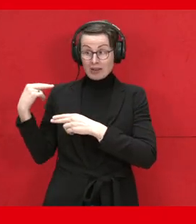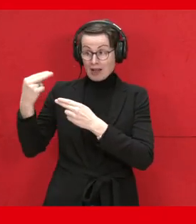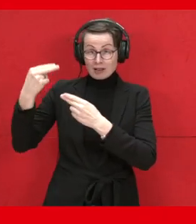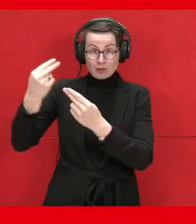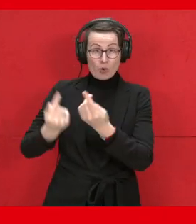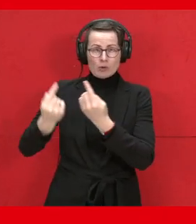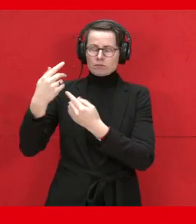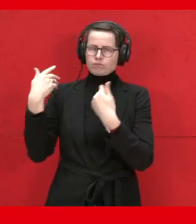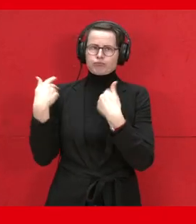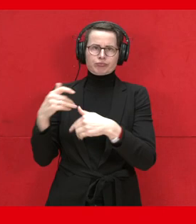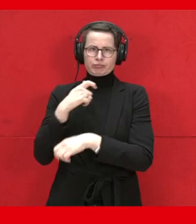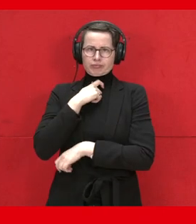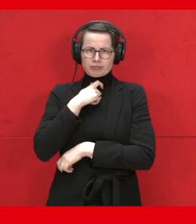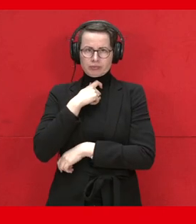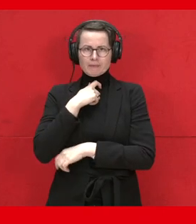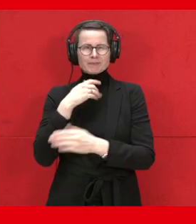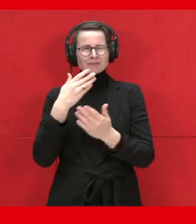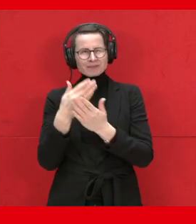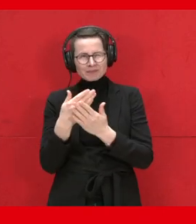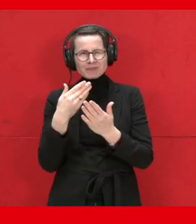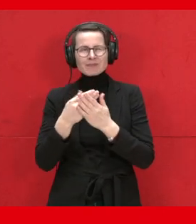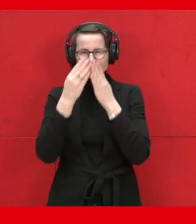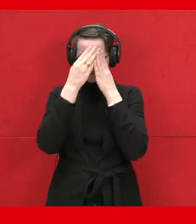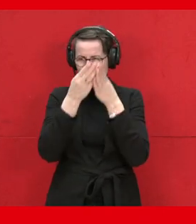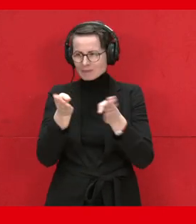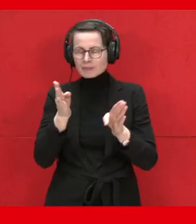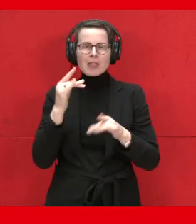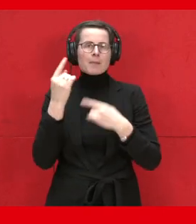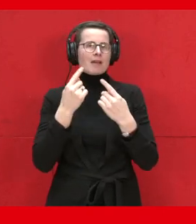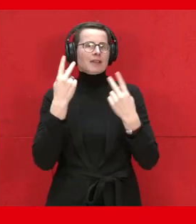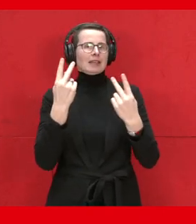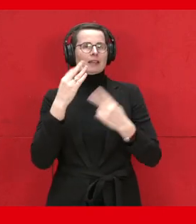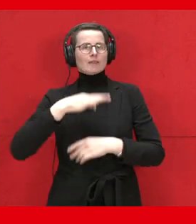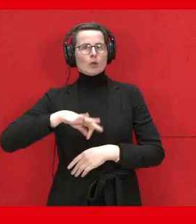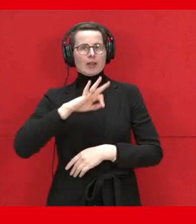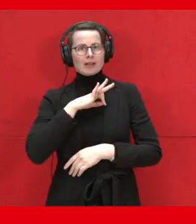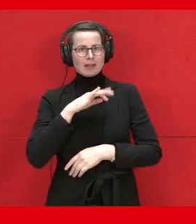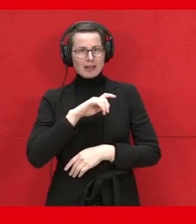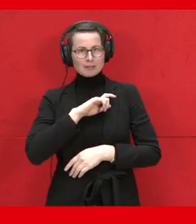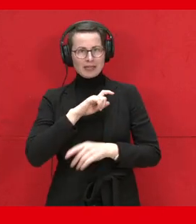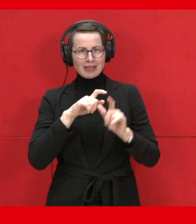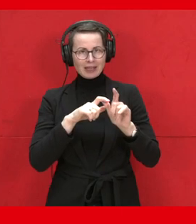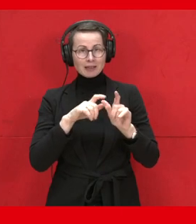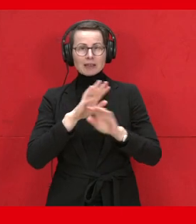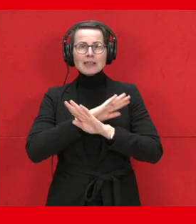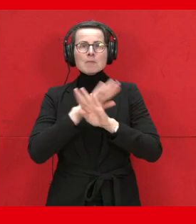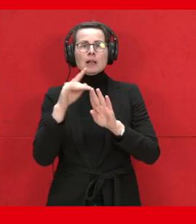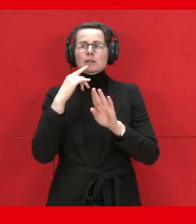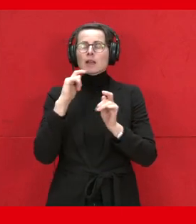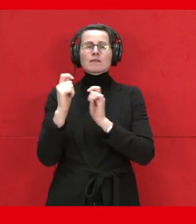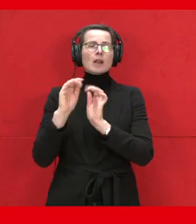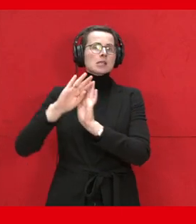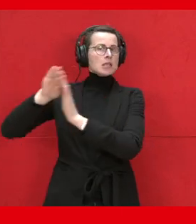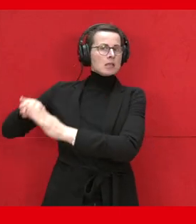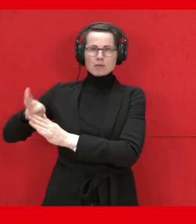hat für Sozialdemokratinnen und Sozialdemokraten immer eine große Rolle gespielt. Wir haben uns dem Wandel nie entgegengestellt, sondern wir haben ihn angenommen und gestaltet,